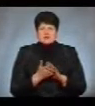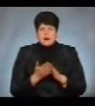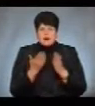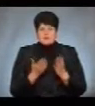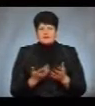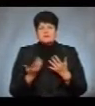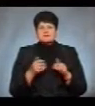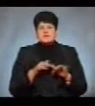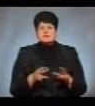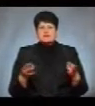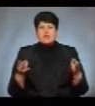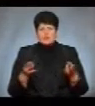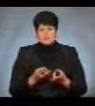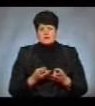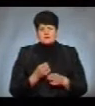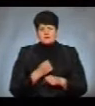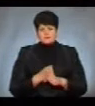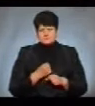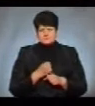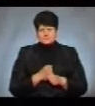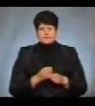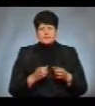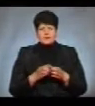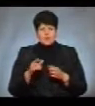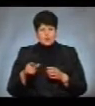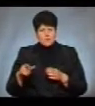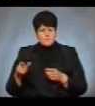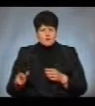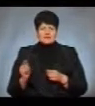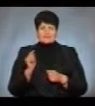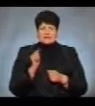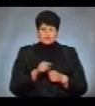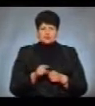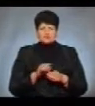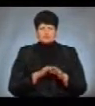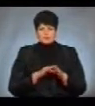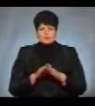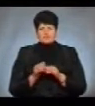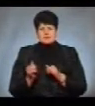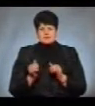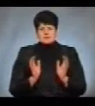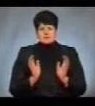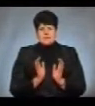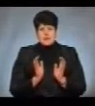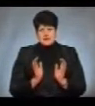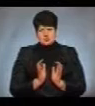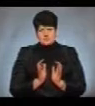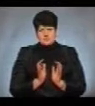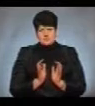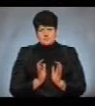які заходи необхідно вжити в громаді для того, щоб повноцінно забезпечити збереження.